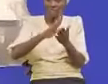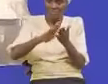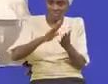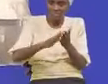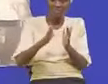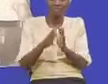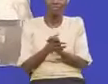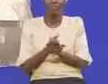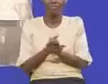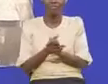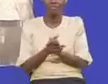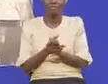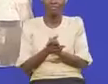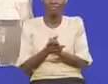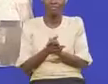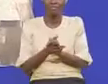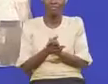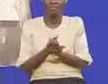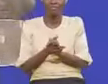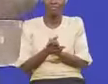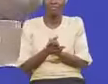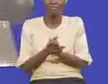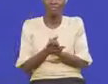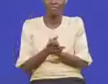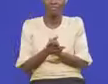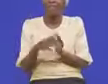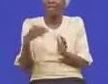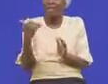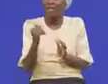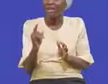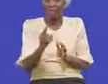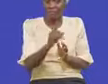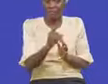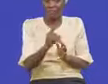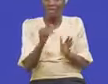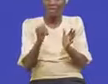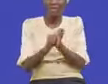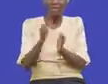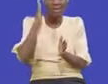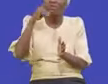Ame sia ame si ayɔ aƒetɔ la ŋkɔ la woatsɔ eƒe nu vɔ ake.